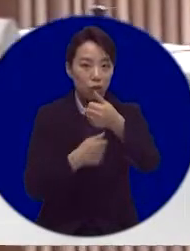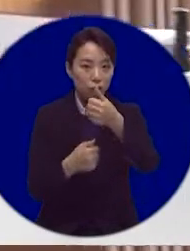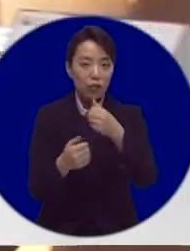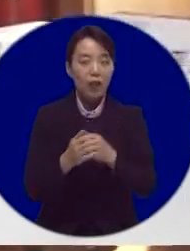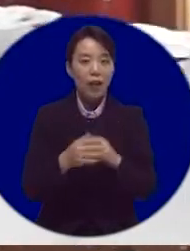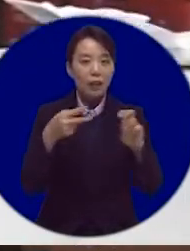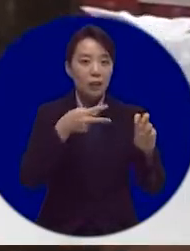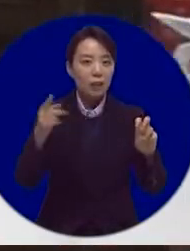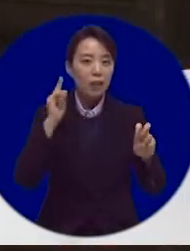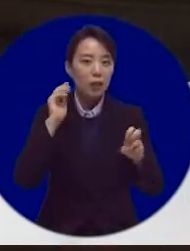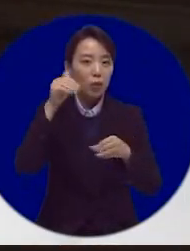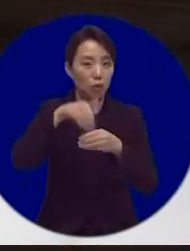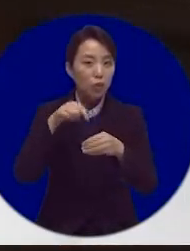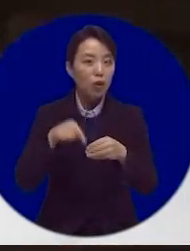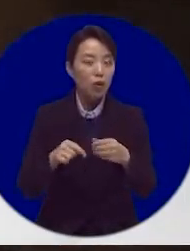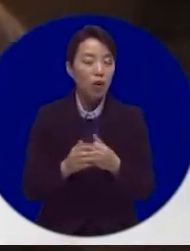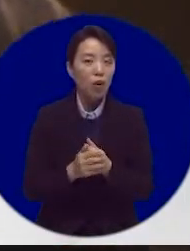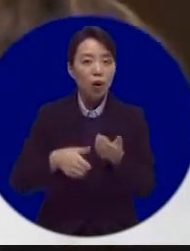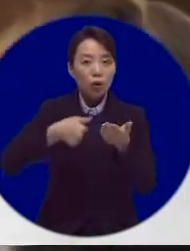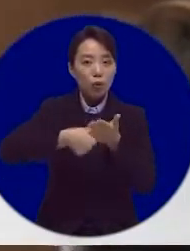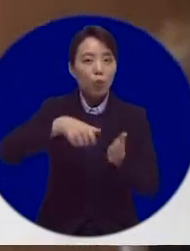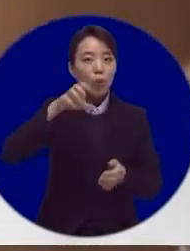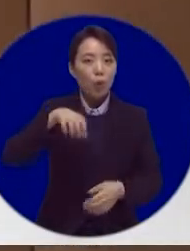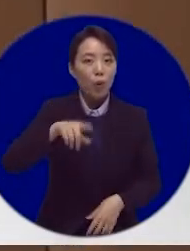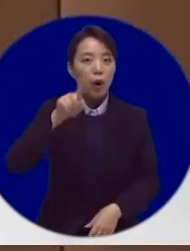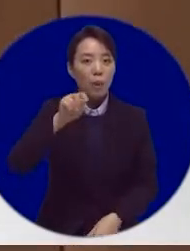중앙선거관리위원회가 제20대 대통령 선거 투표소